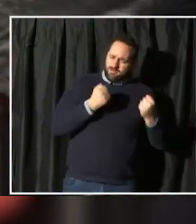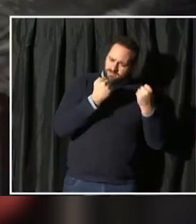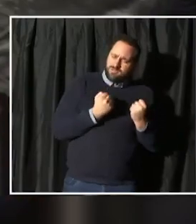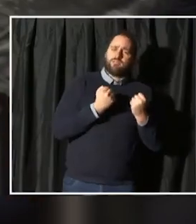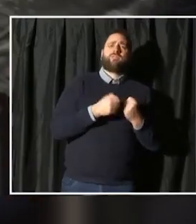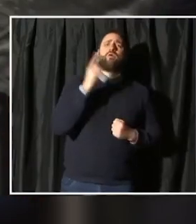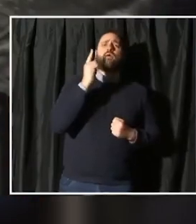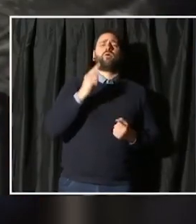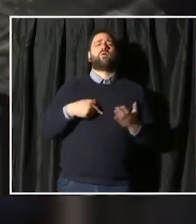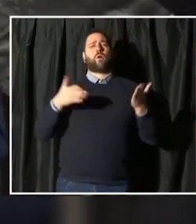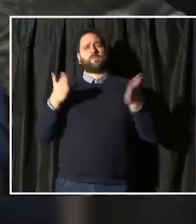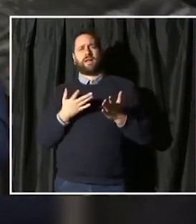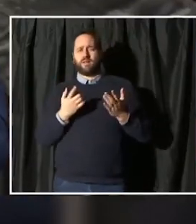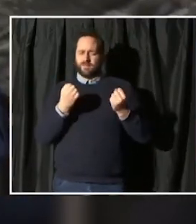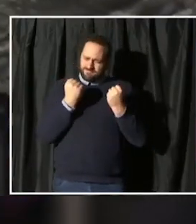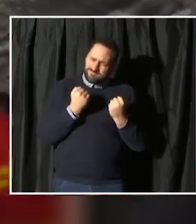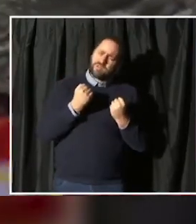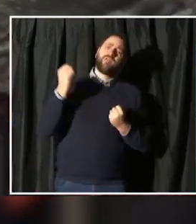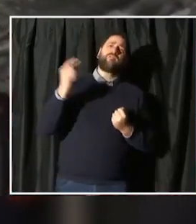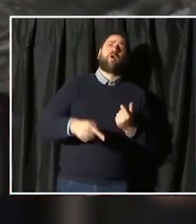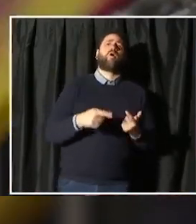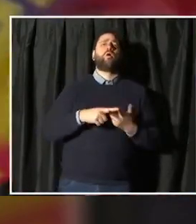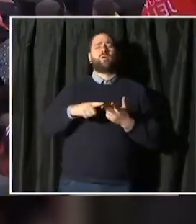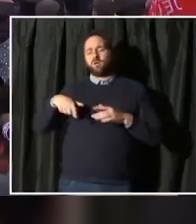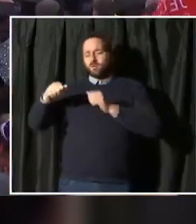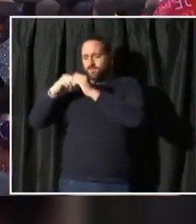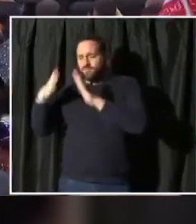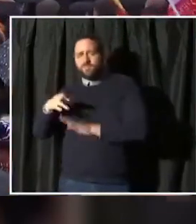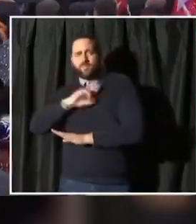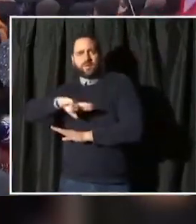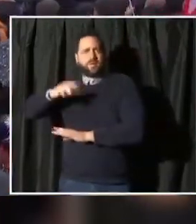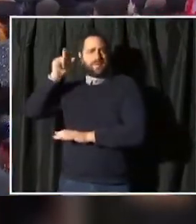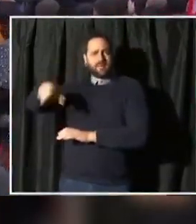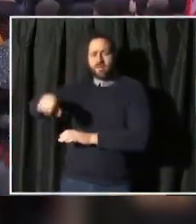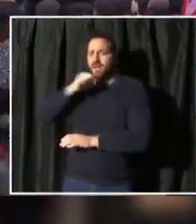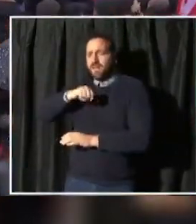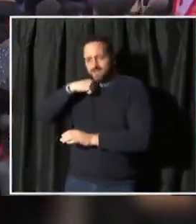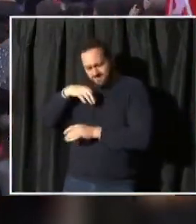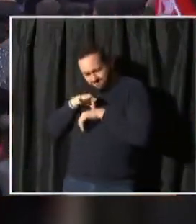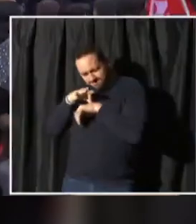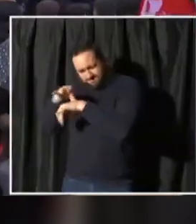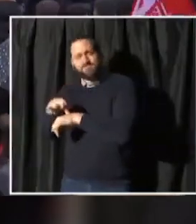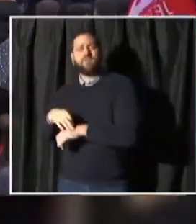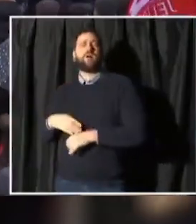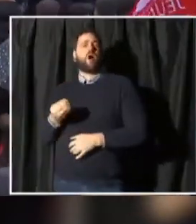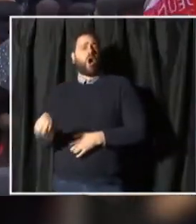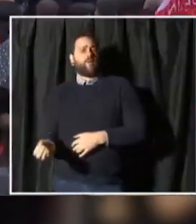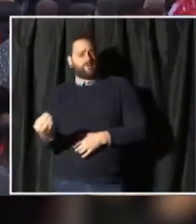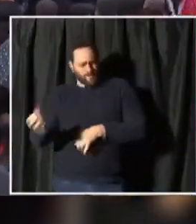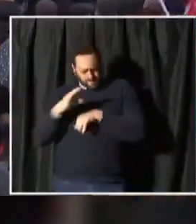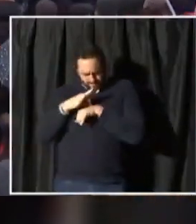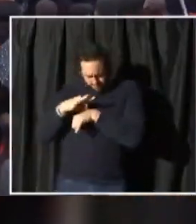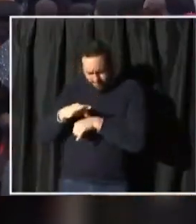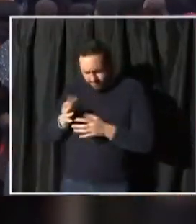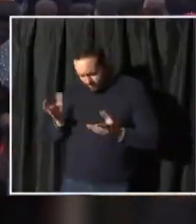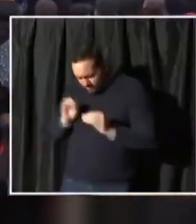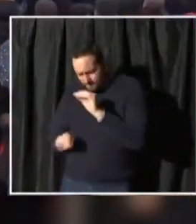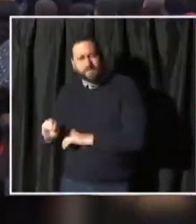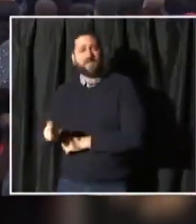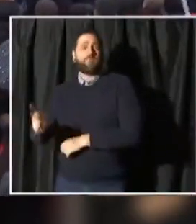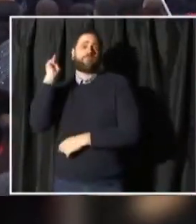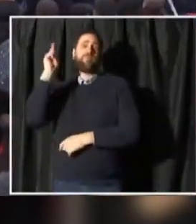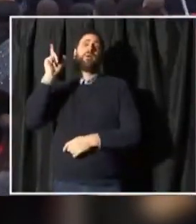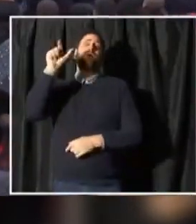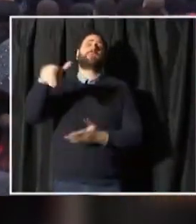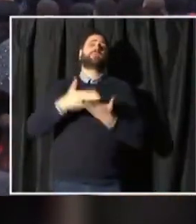renforcer l'accompagnement de nos aînés, de nos enfants, des personnes en situation de